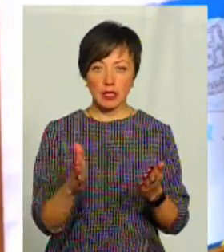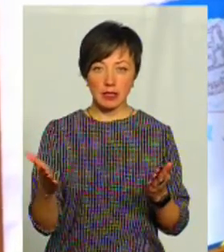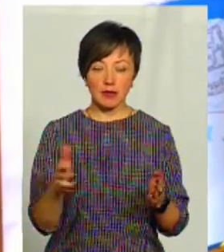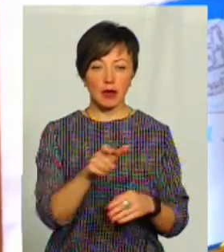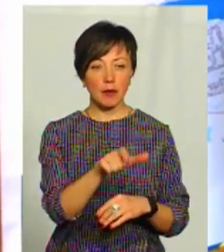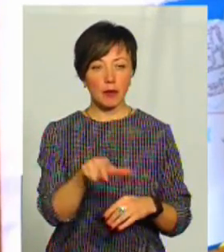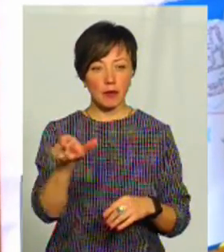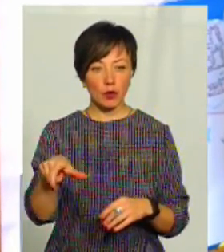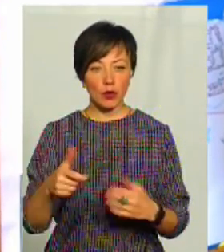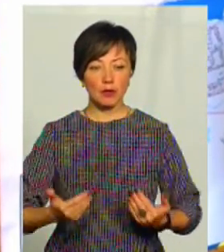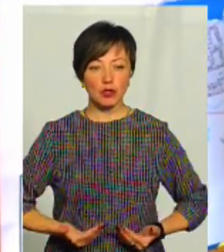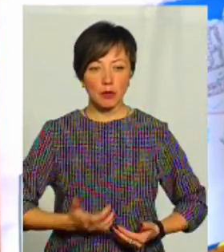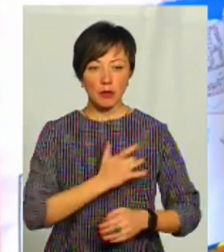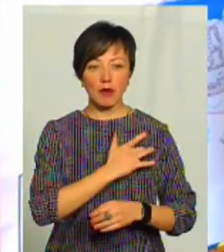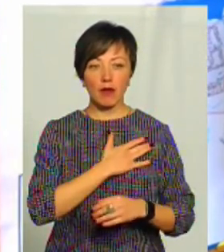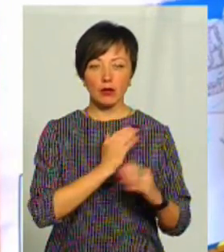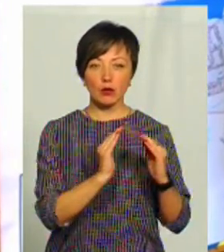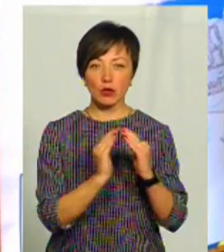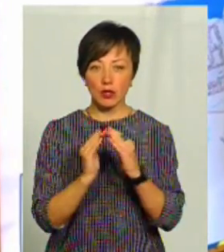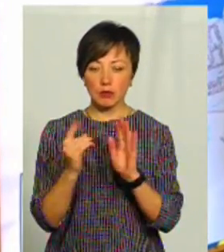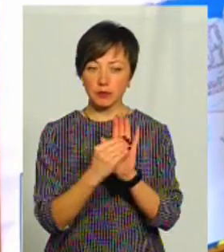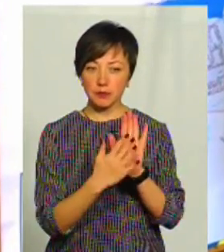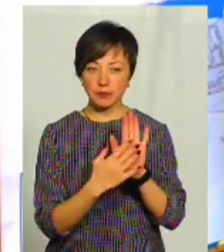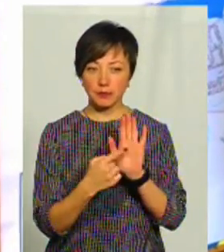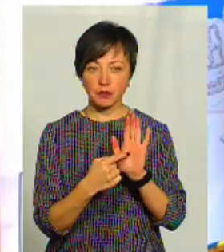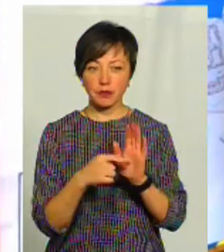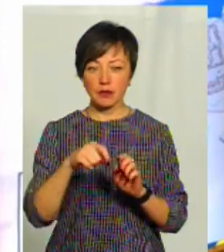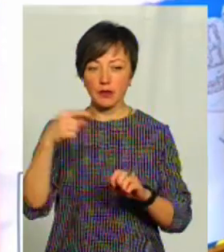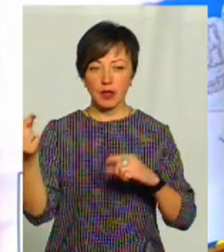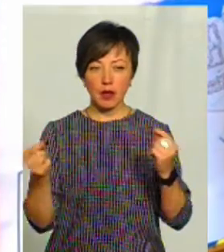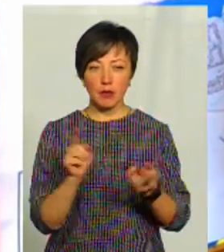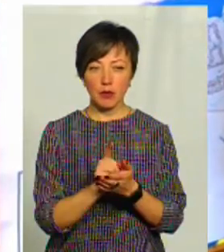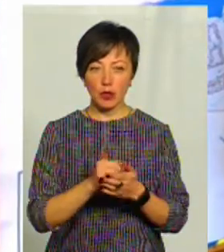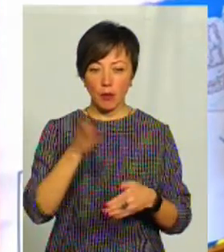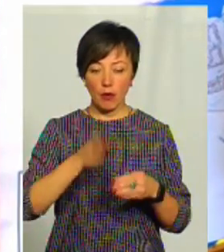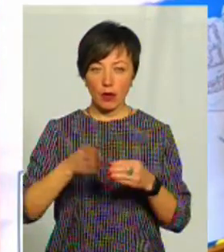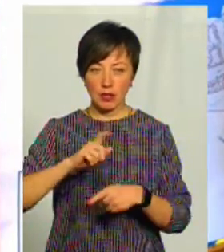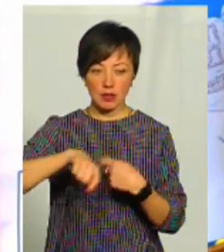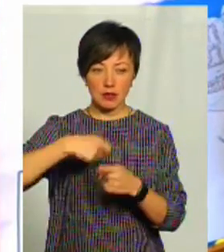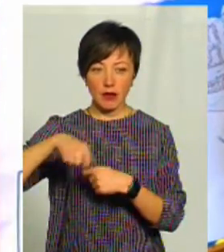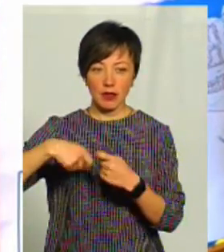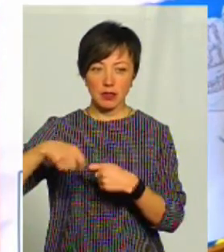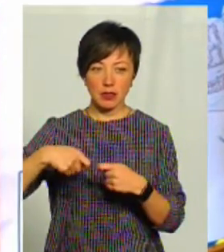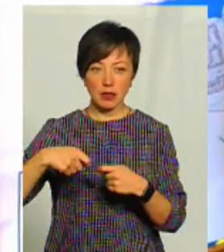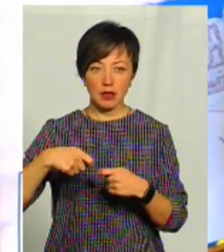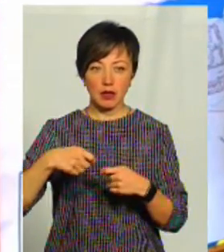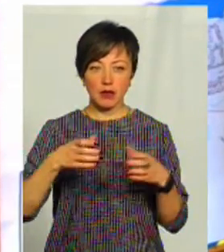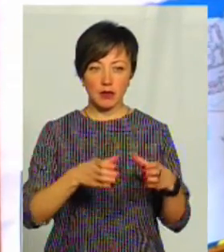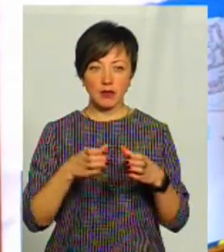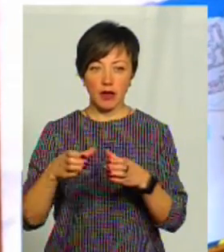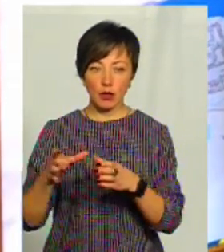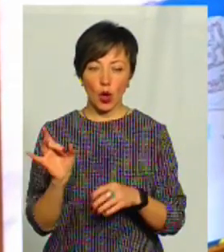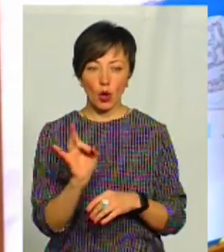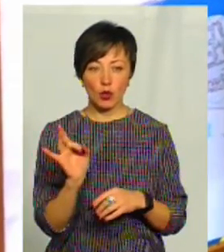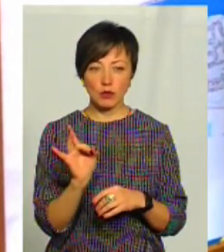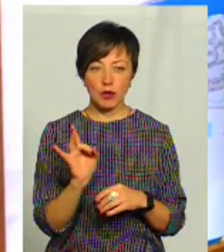мешканцям приватних будинків, де було зазначено, що гілля має бути порізано і зв'язано у так звані в'язанки